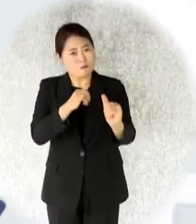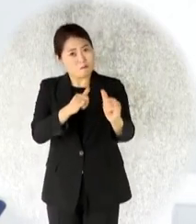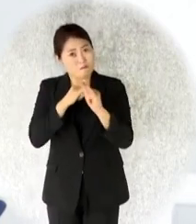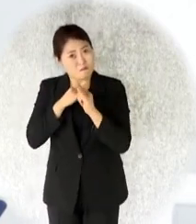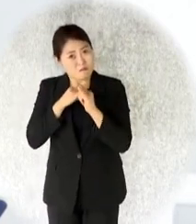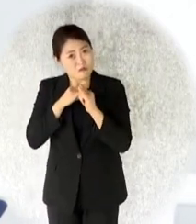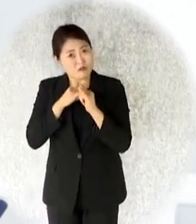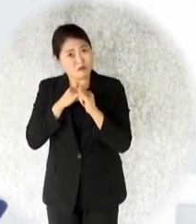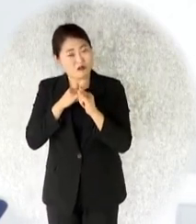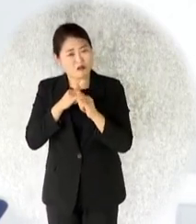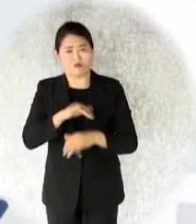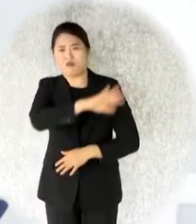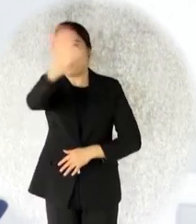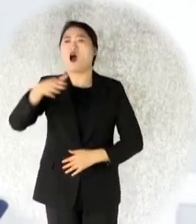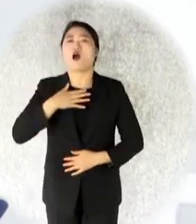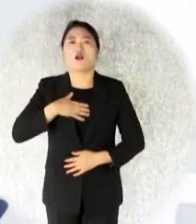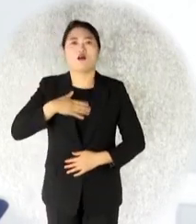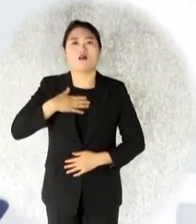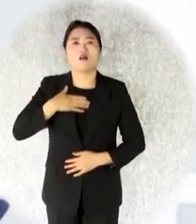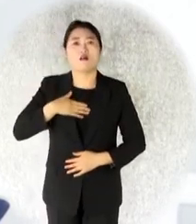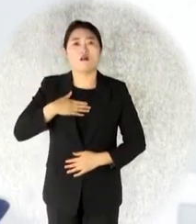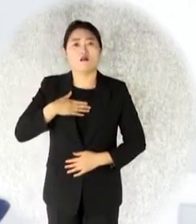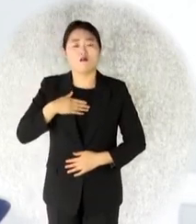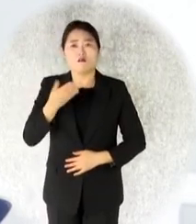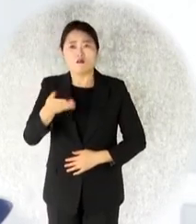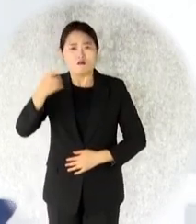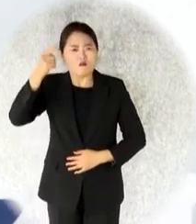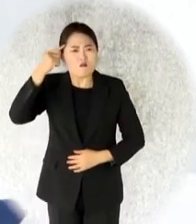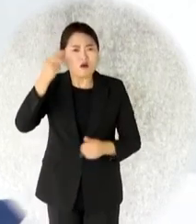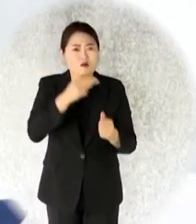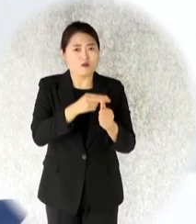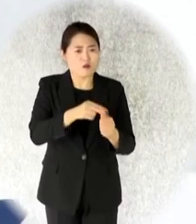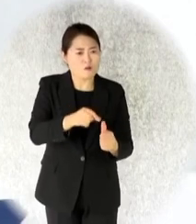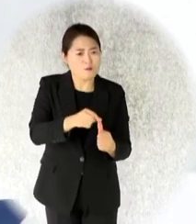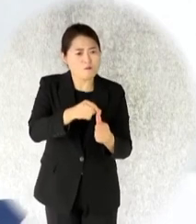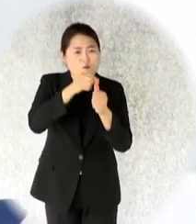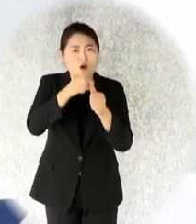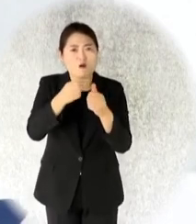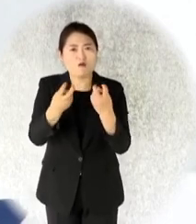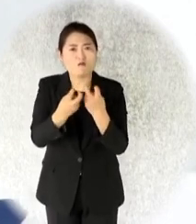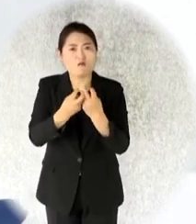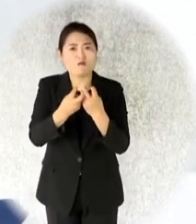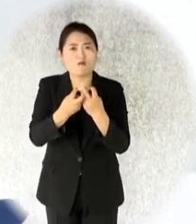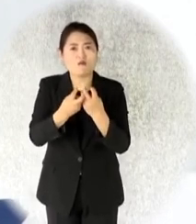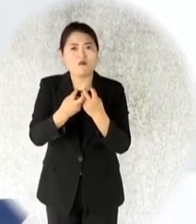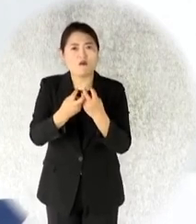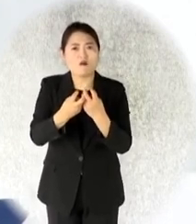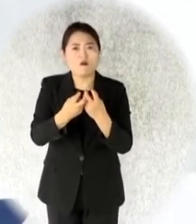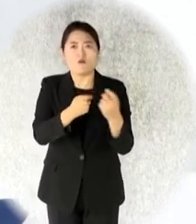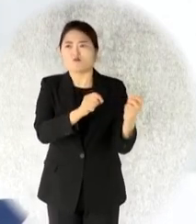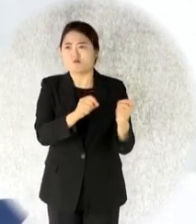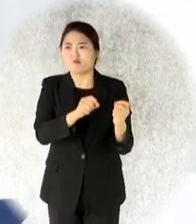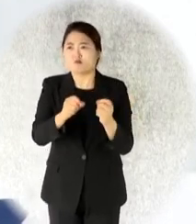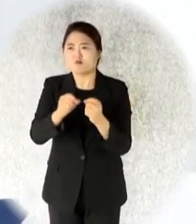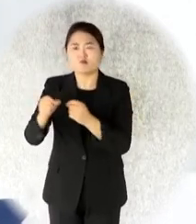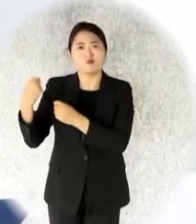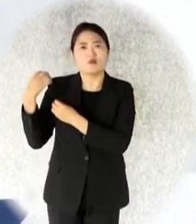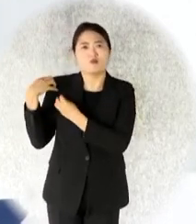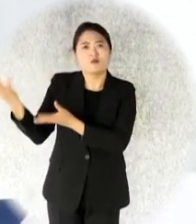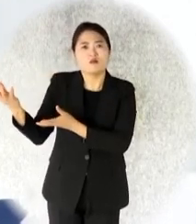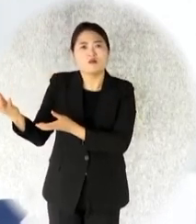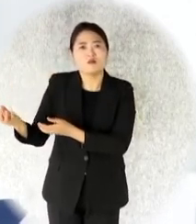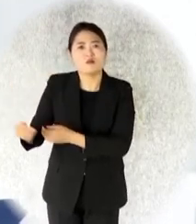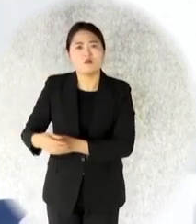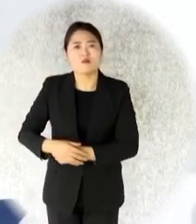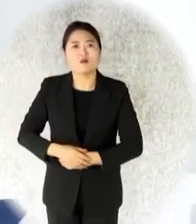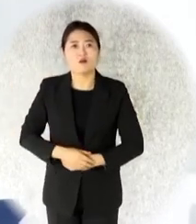누구나 아는데 왜 선생님의 살리는 일엔 이렇게 지지부진한 걸까요 그리고